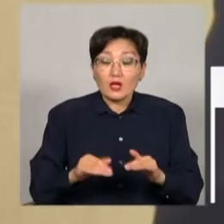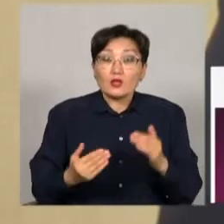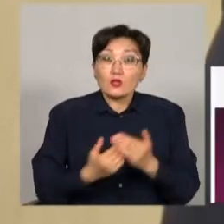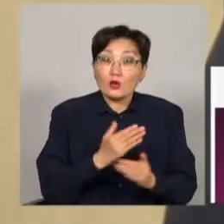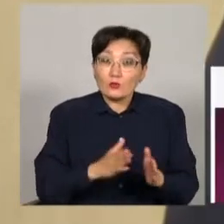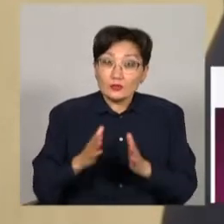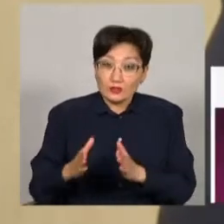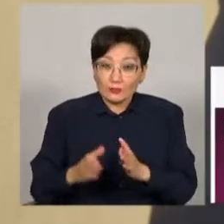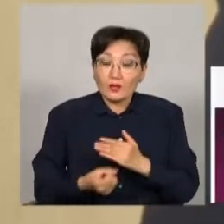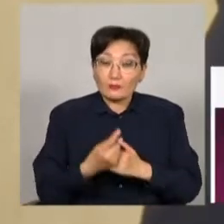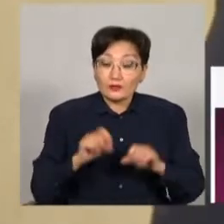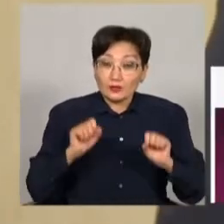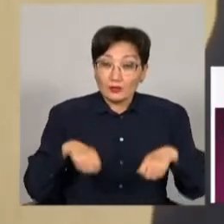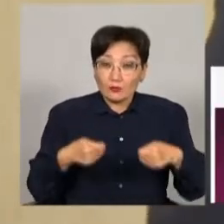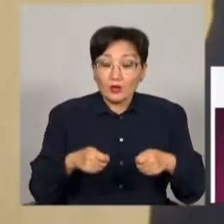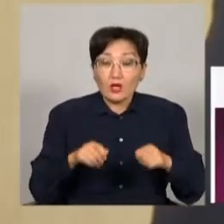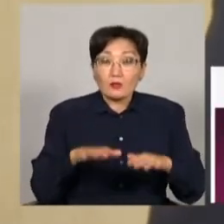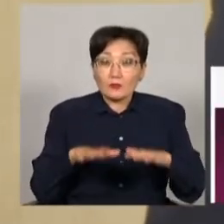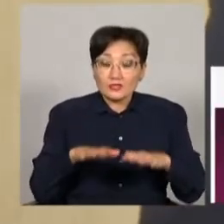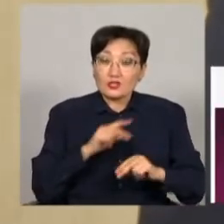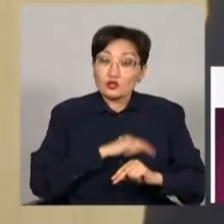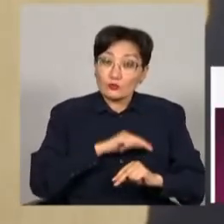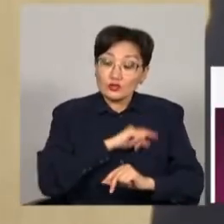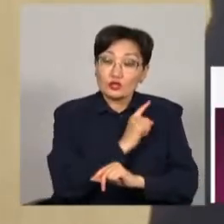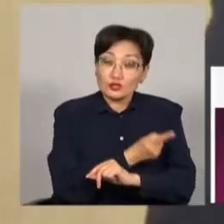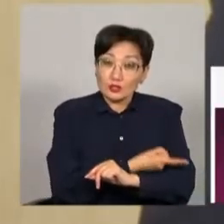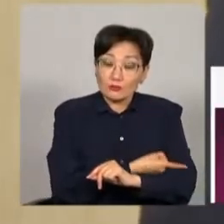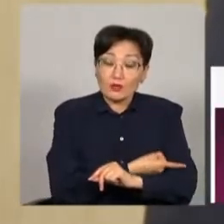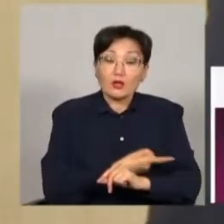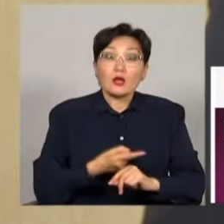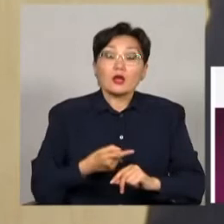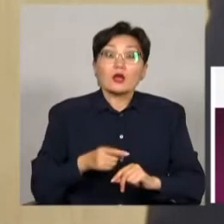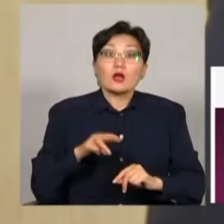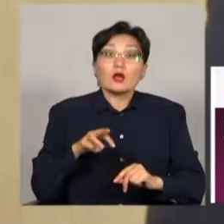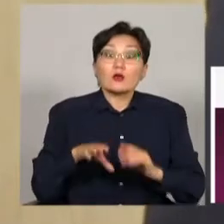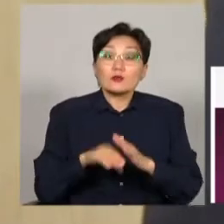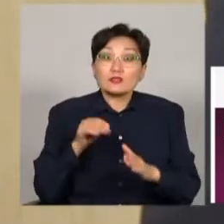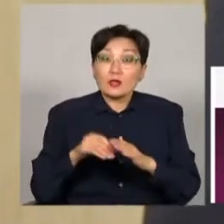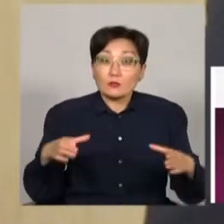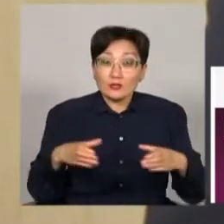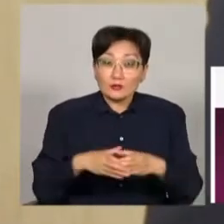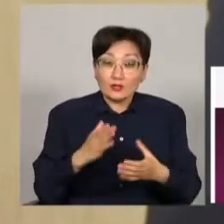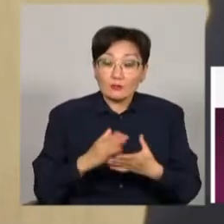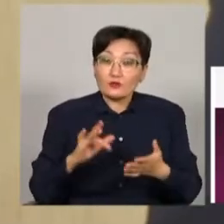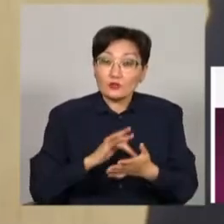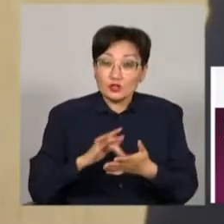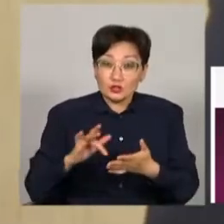мүмкіндігінің берілуі, мәслихаттардың рөлінің атқарылуы, кезіндегі мысалы мәслихат депутаттарының қолында болған